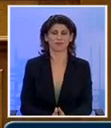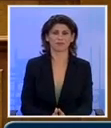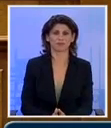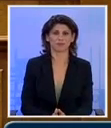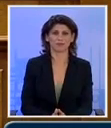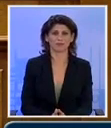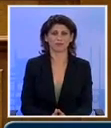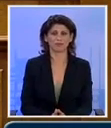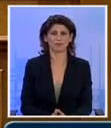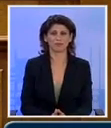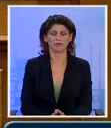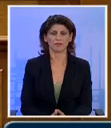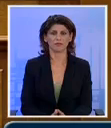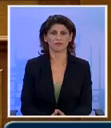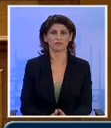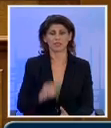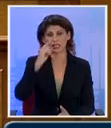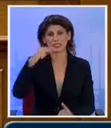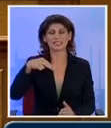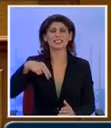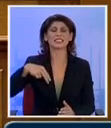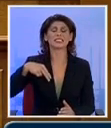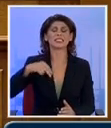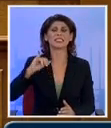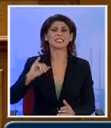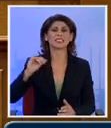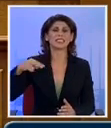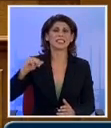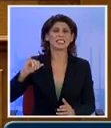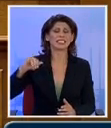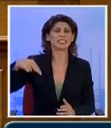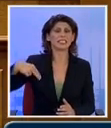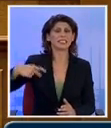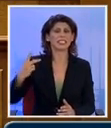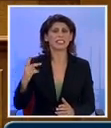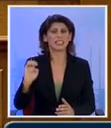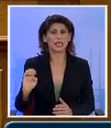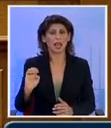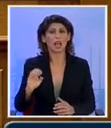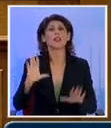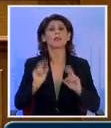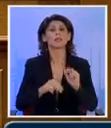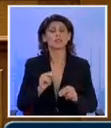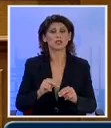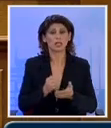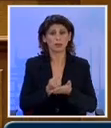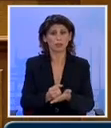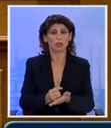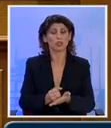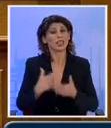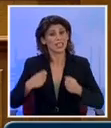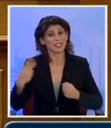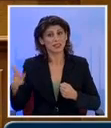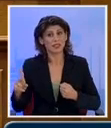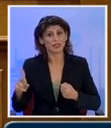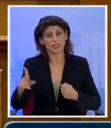Η Die Linke στη Γερμανική Βουλή καταψήφισε όχι μόνο τη χρηματοδότηση της Ελλάδος, καταψήφισε και τις θέσεις σας για το κατοχικό δάνειο,